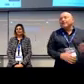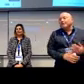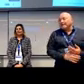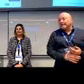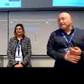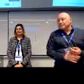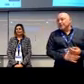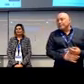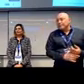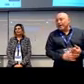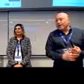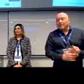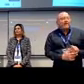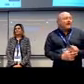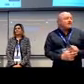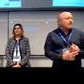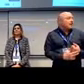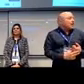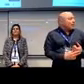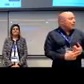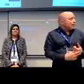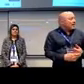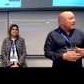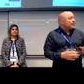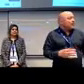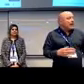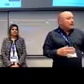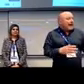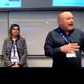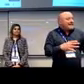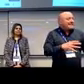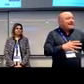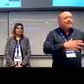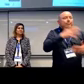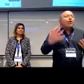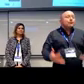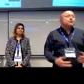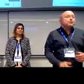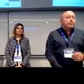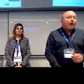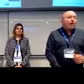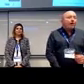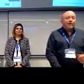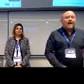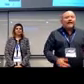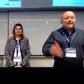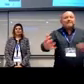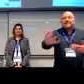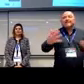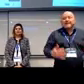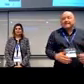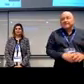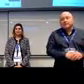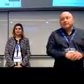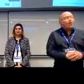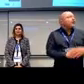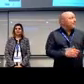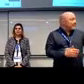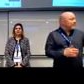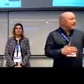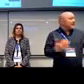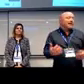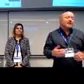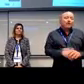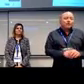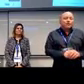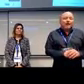Ce matin, on a entendu là, plusieurs conférences où on voyait que ben, s'il n'y avait pas un support qui venait d'institutions comme